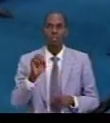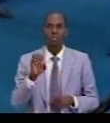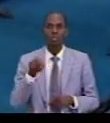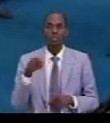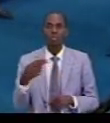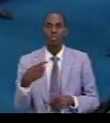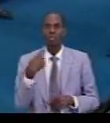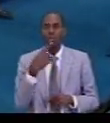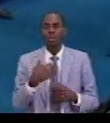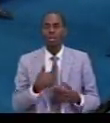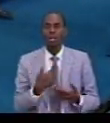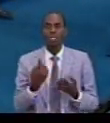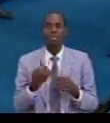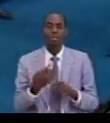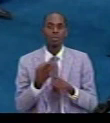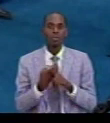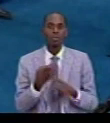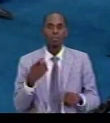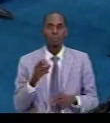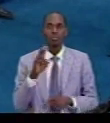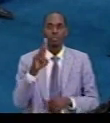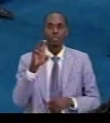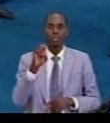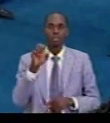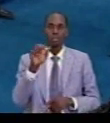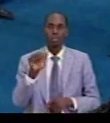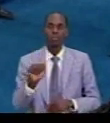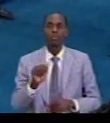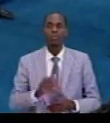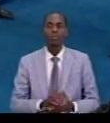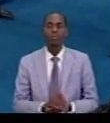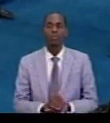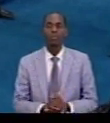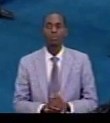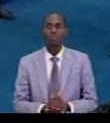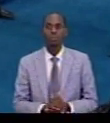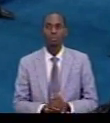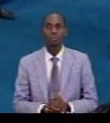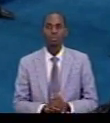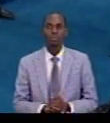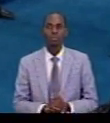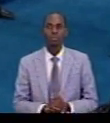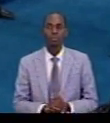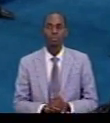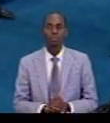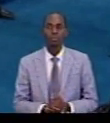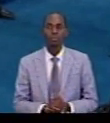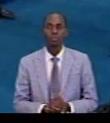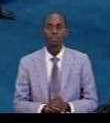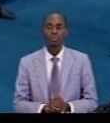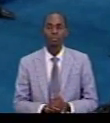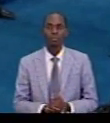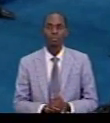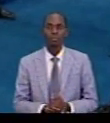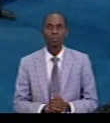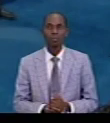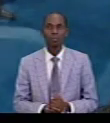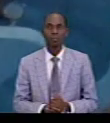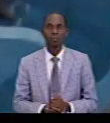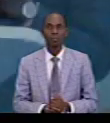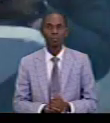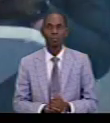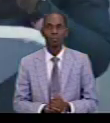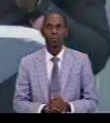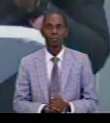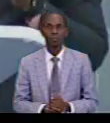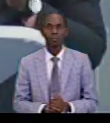United States of America. Elle n'est pas sur le podium. Is she not here? Ah. Cherchez-la